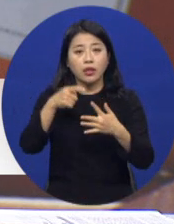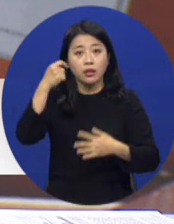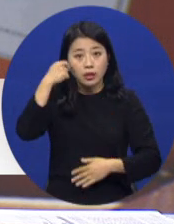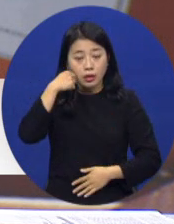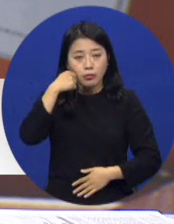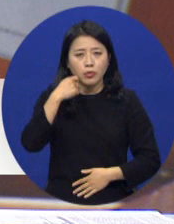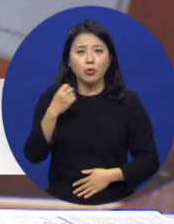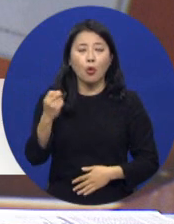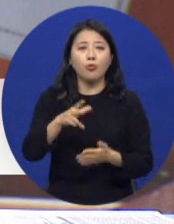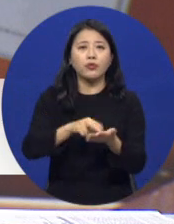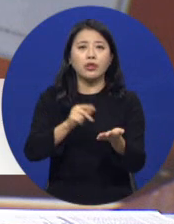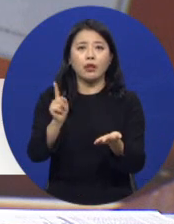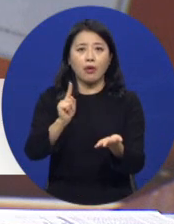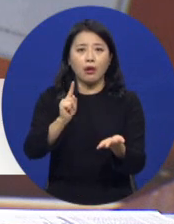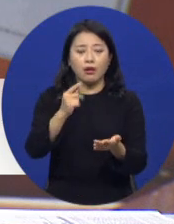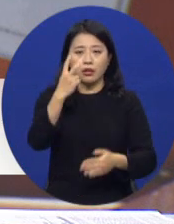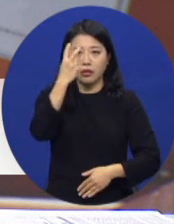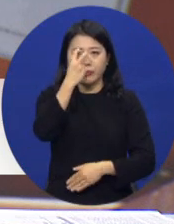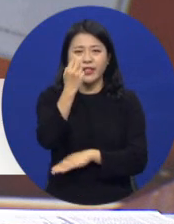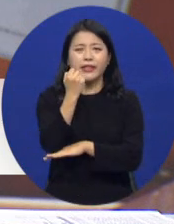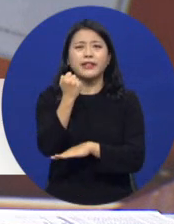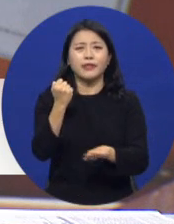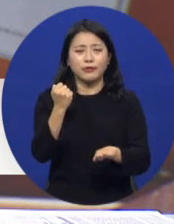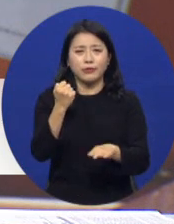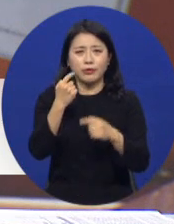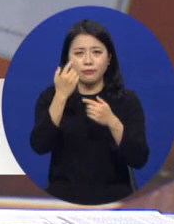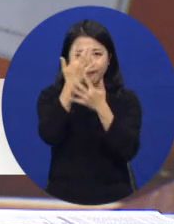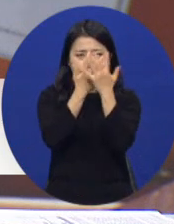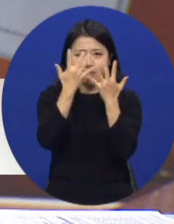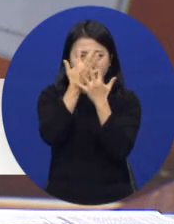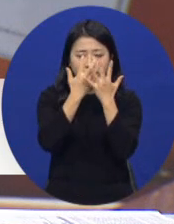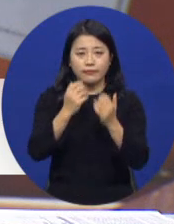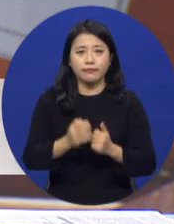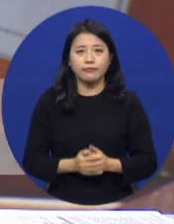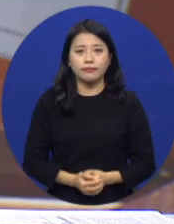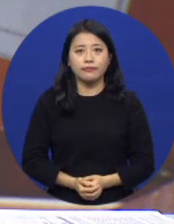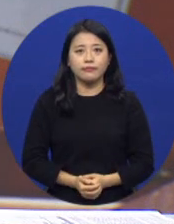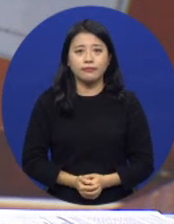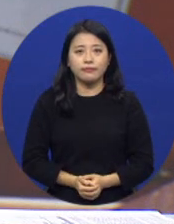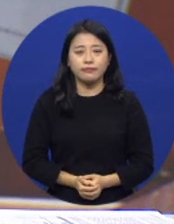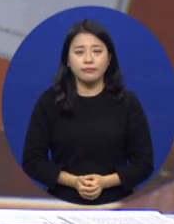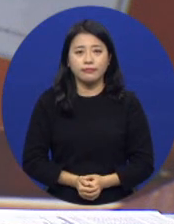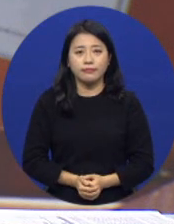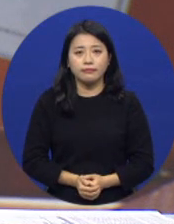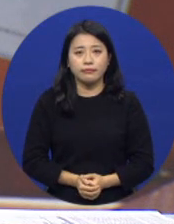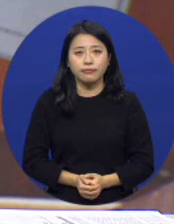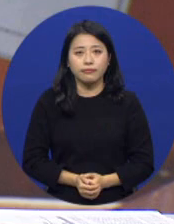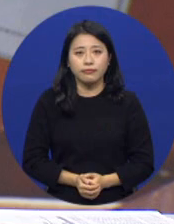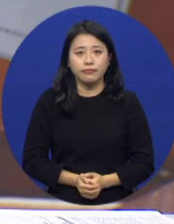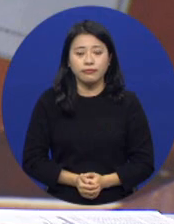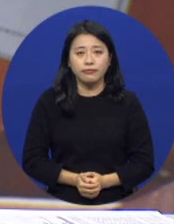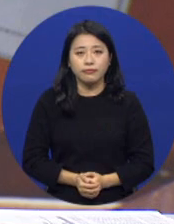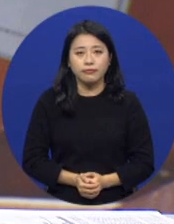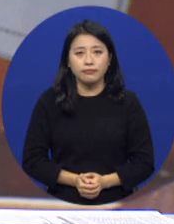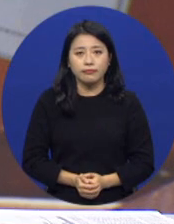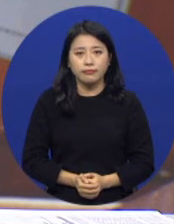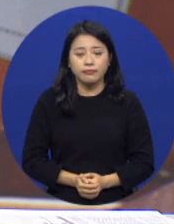없는데다 심사 기준도 명확하지 않은 것으로 나타났습니다 권혁대 기자가 보도합니다